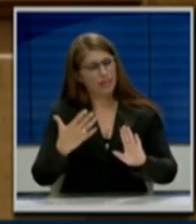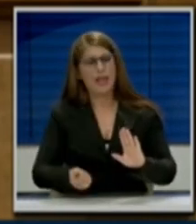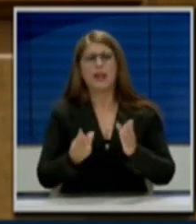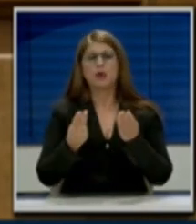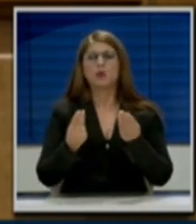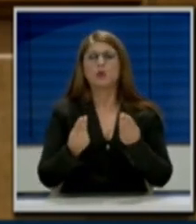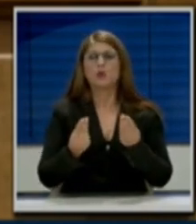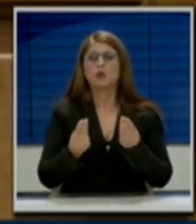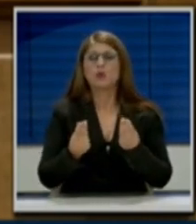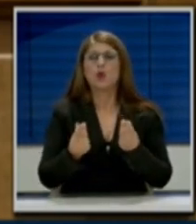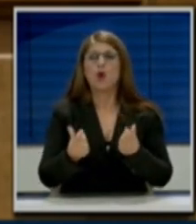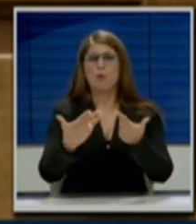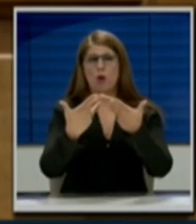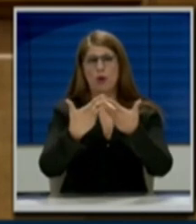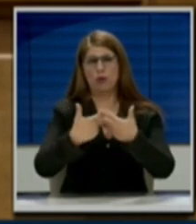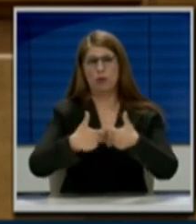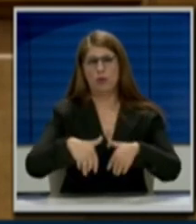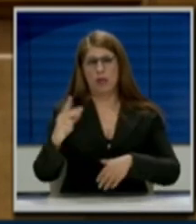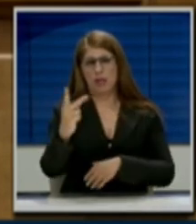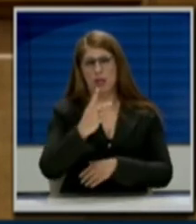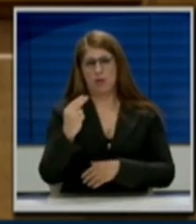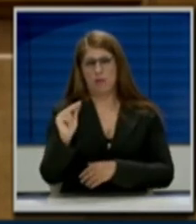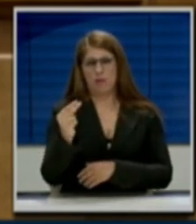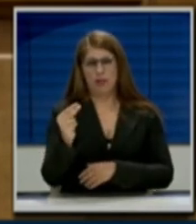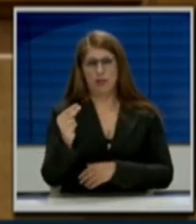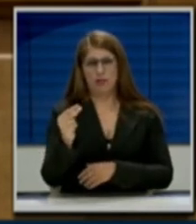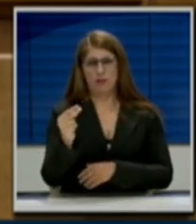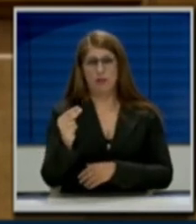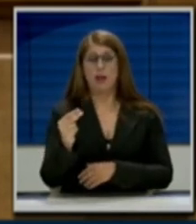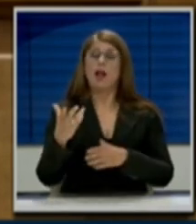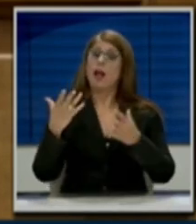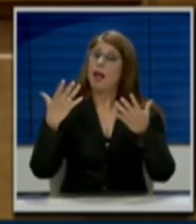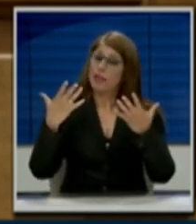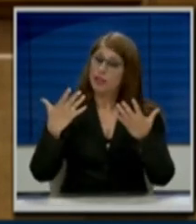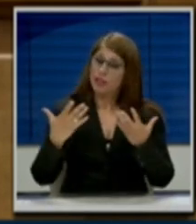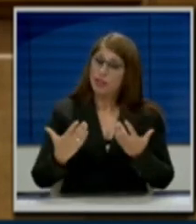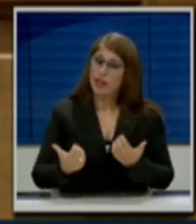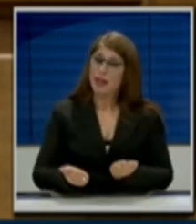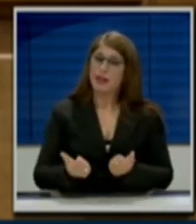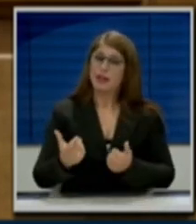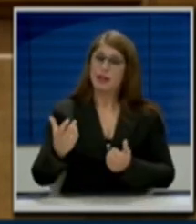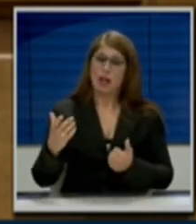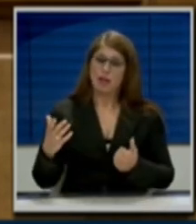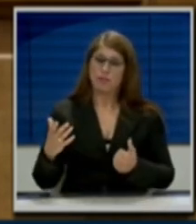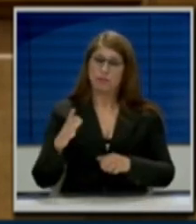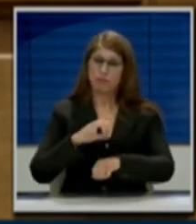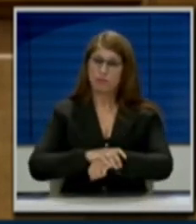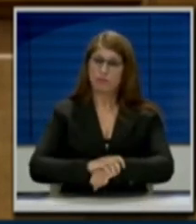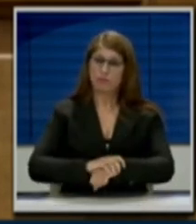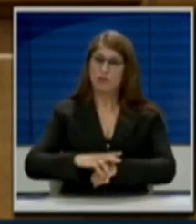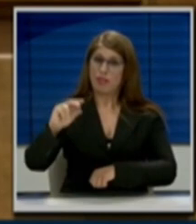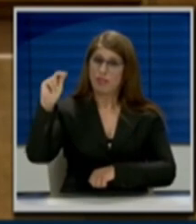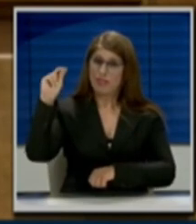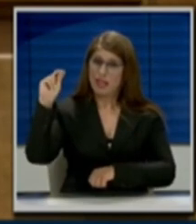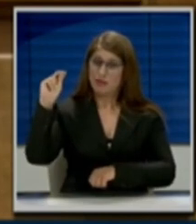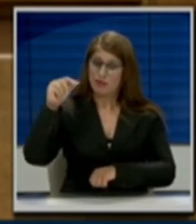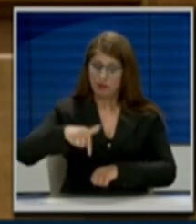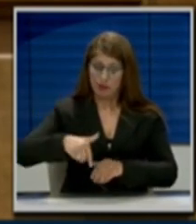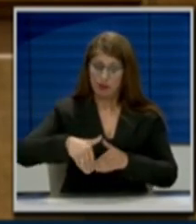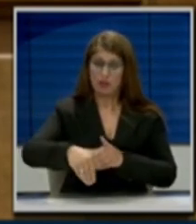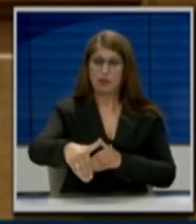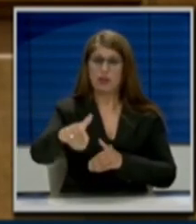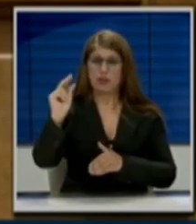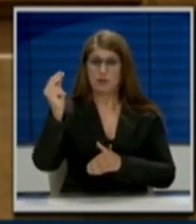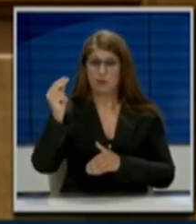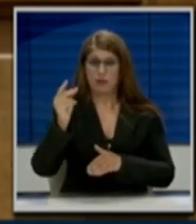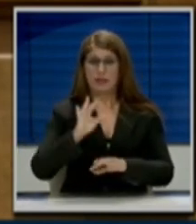τρόπο λειτουργίας του Κοινοβουλίου, θα αποτελέσουν μία δέσμευση της Βουλής αυτής και